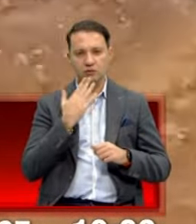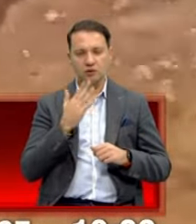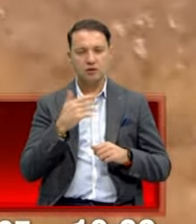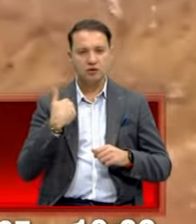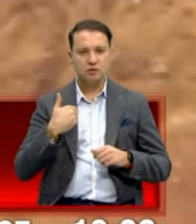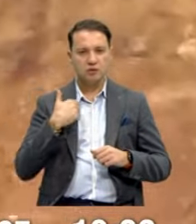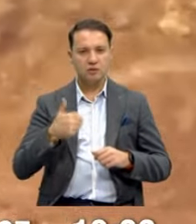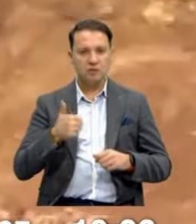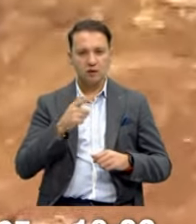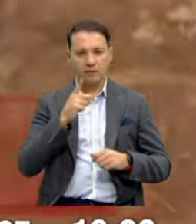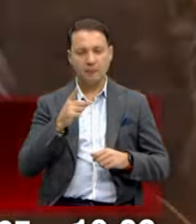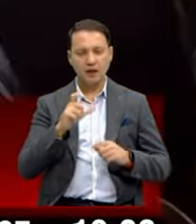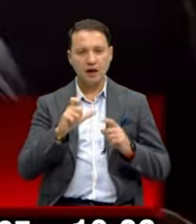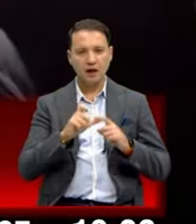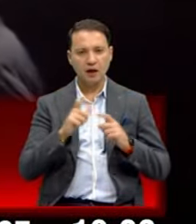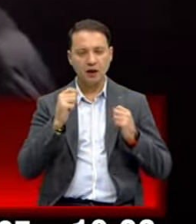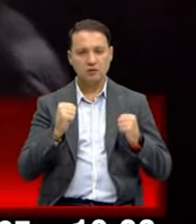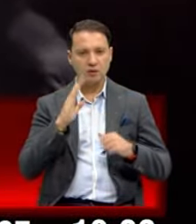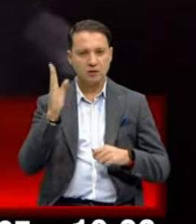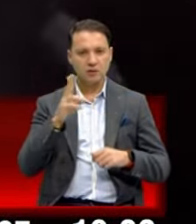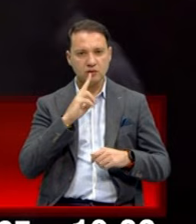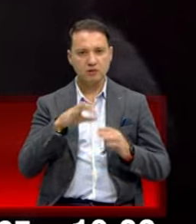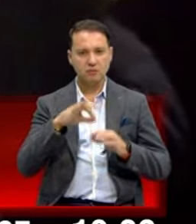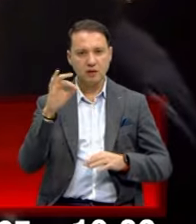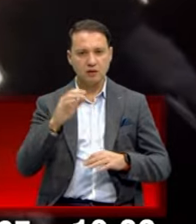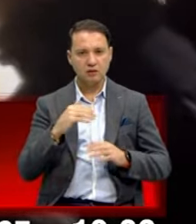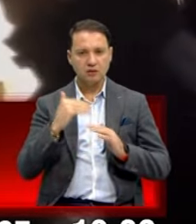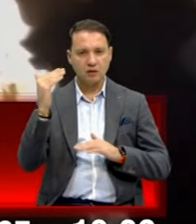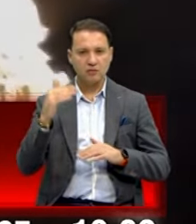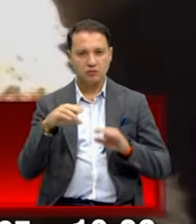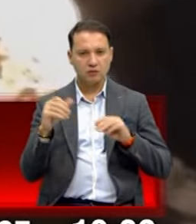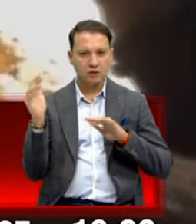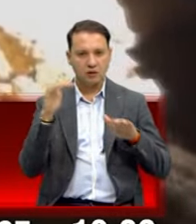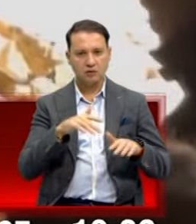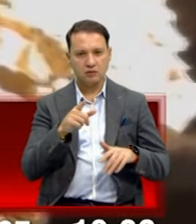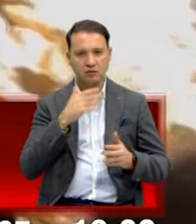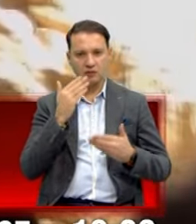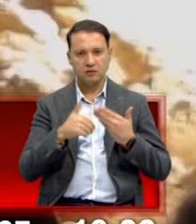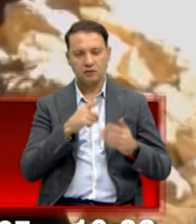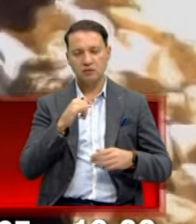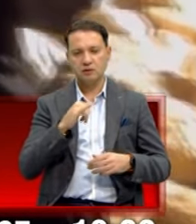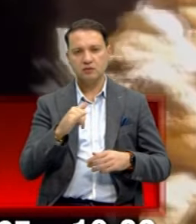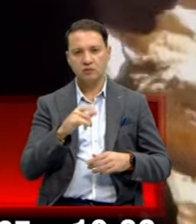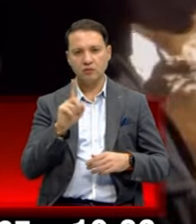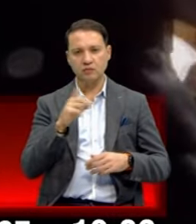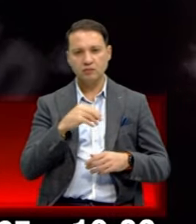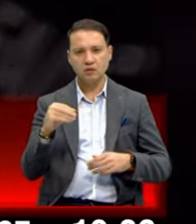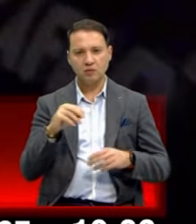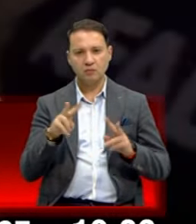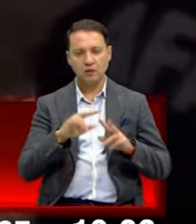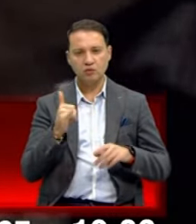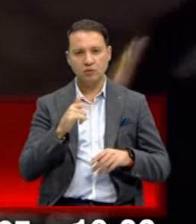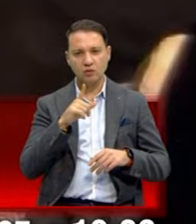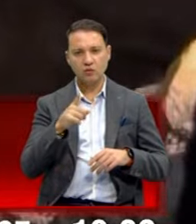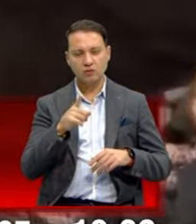İçişleri Bakanı Ali Yerlikaya da Erzincan'daydı. 200 metrelik bir yamaçtan toprağın kaydığını anlattı. Yaklaşık 10 milyon